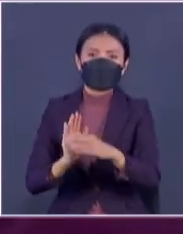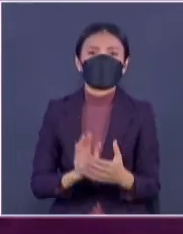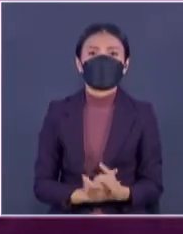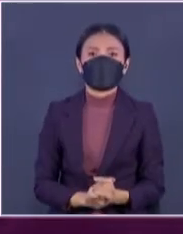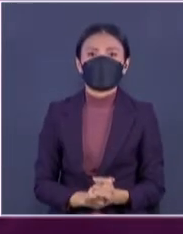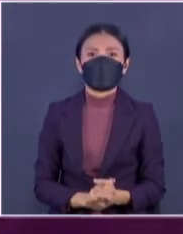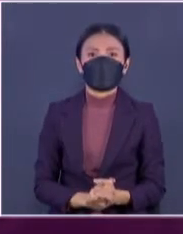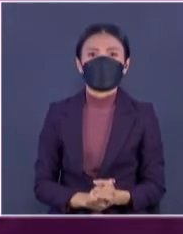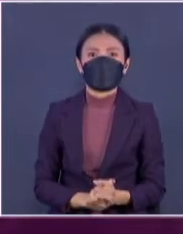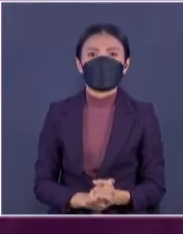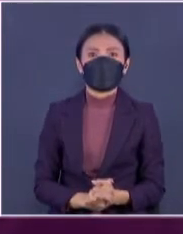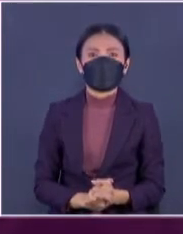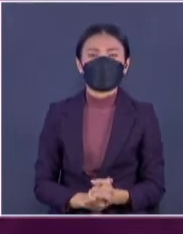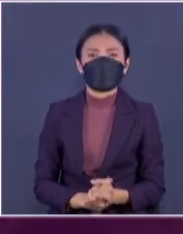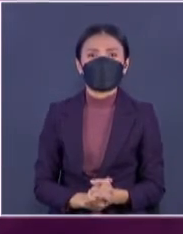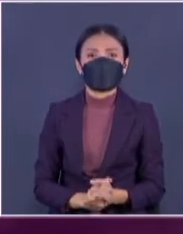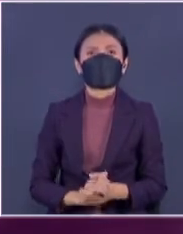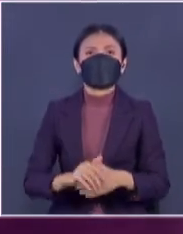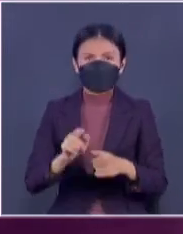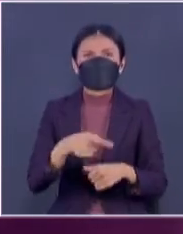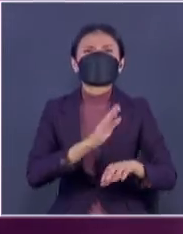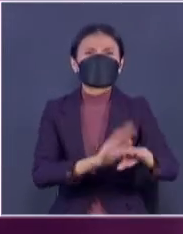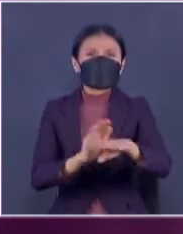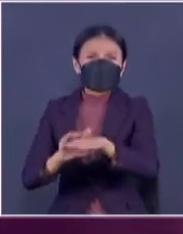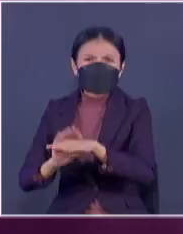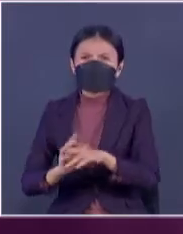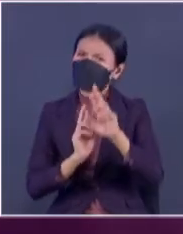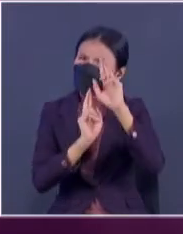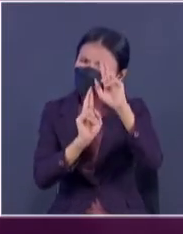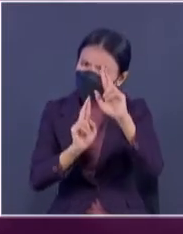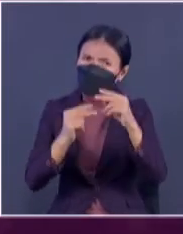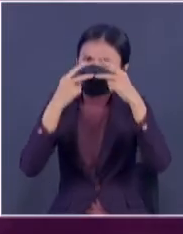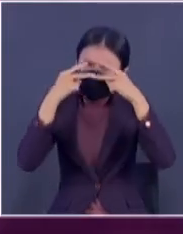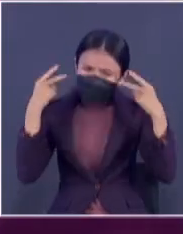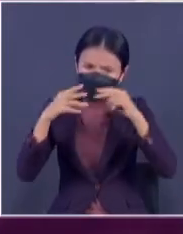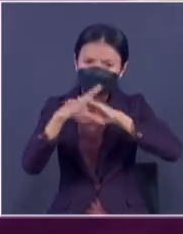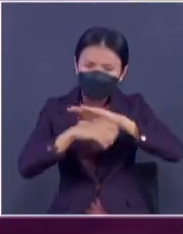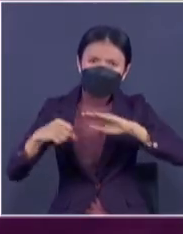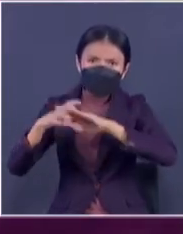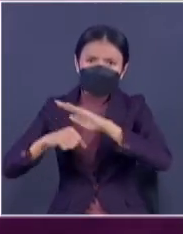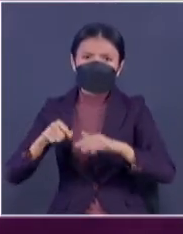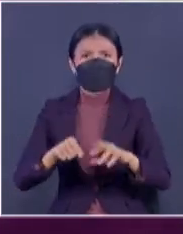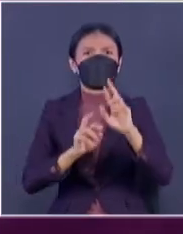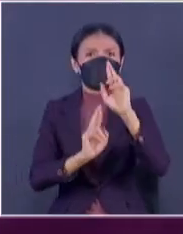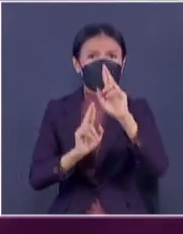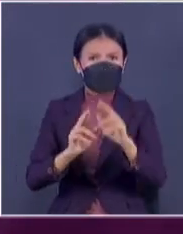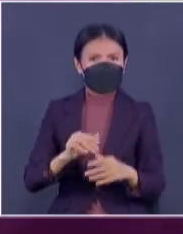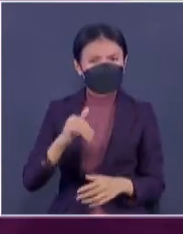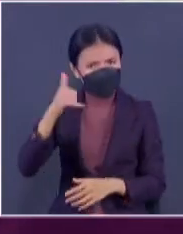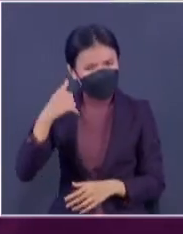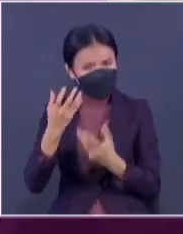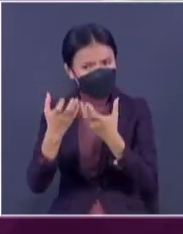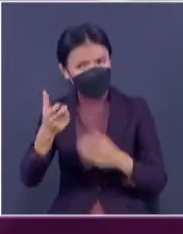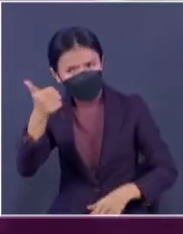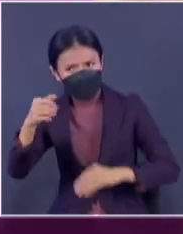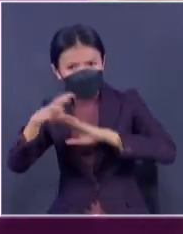เตือนเฉยๆเผื่อจะมีแบบแถวนี้อาจจะมีแบบขโมยที่แบบว่าเจอขโมยของที่มีค่ามากกว่านี้ค่ะก็เ